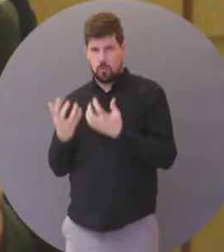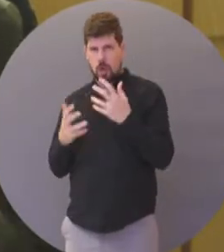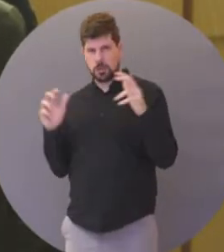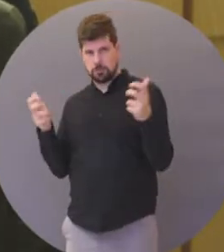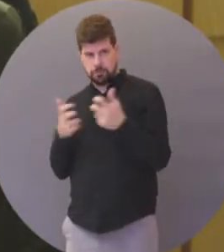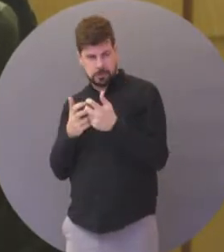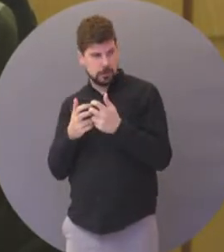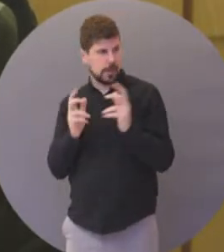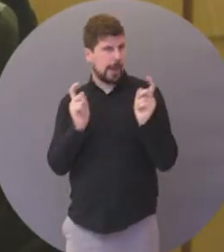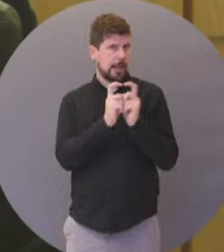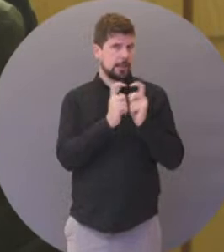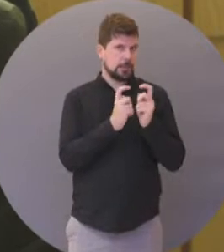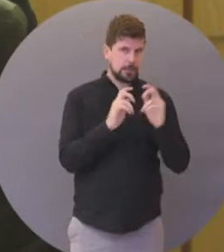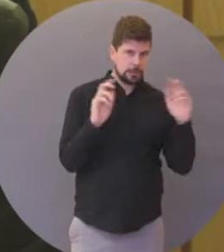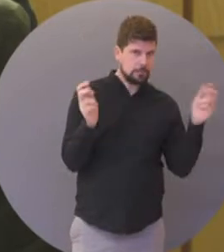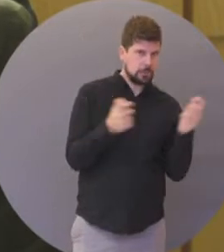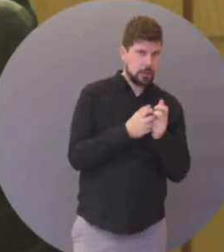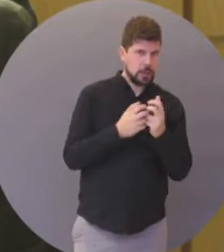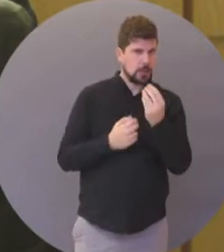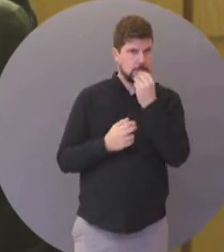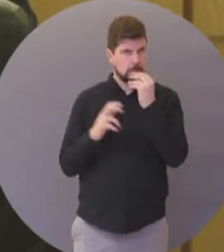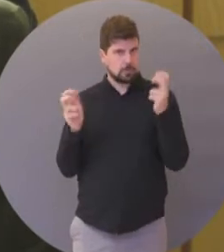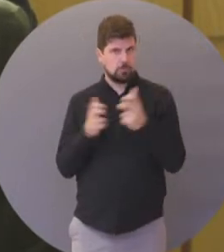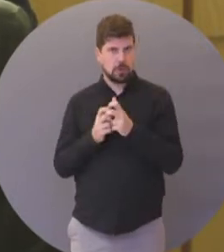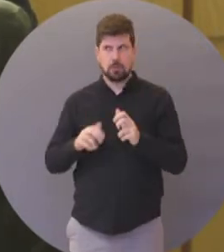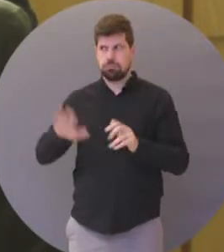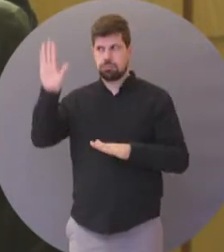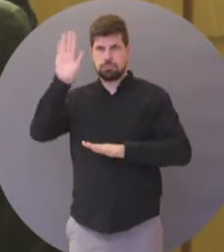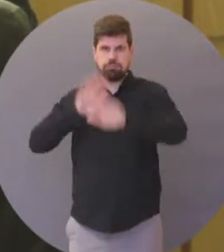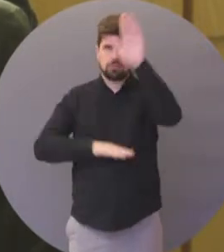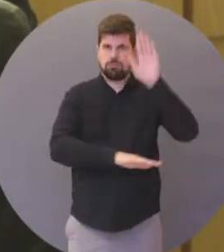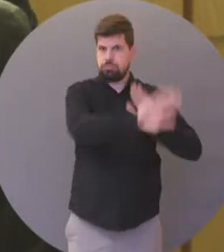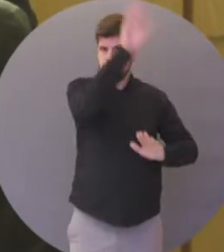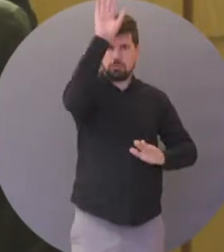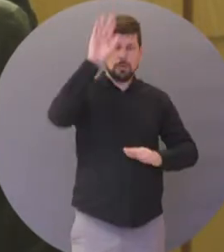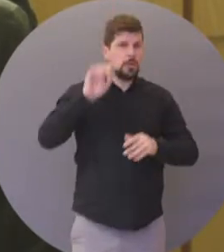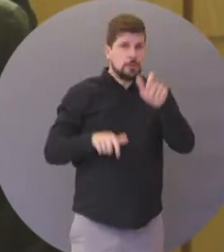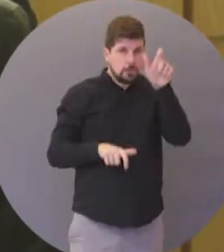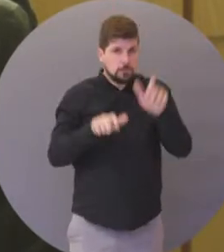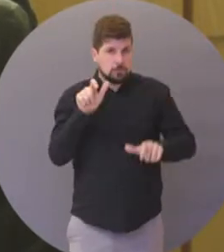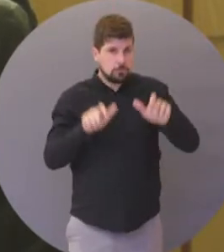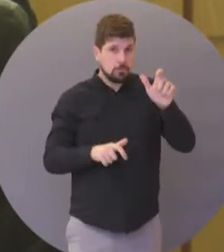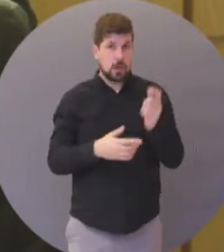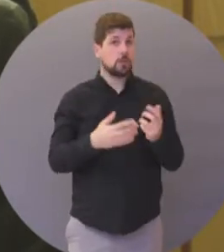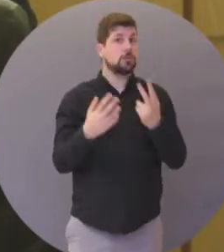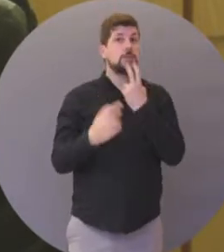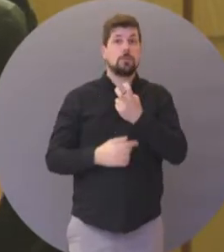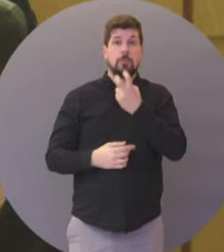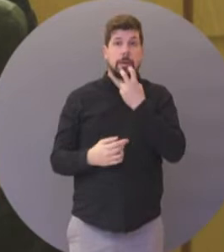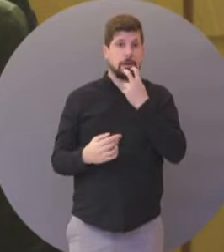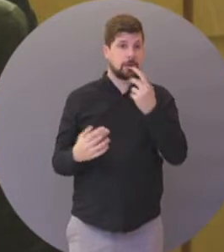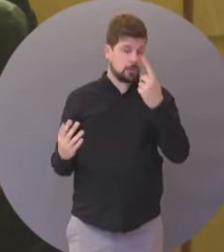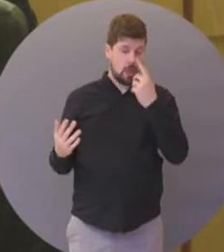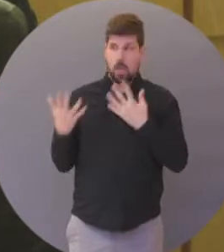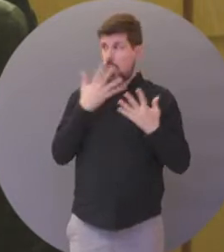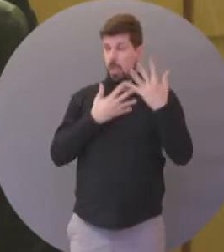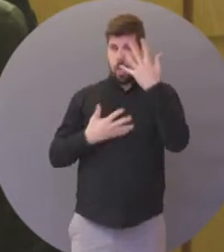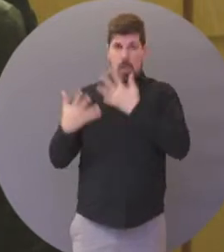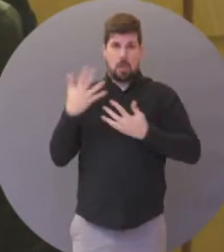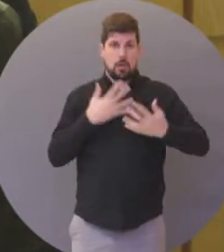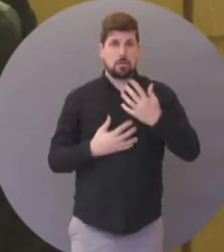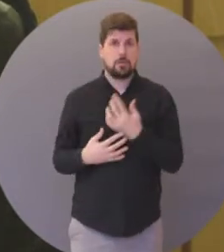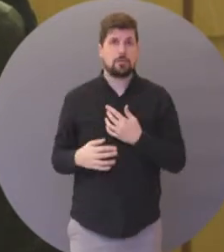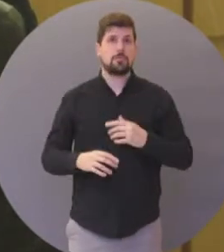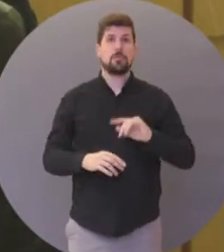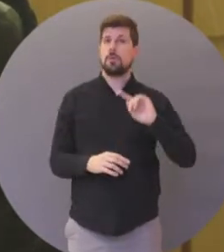l'alimentation ça a été rappelé notamment explose pour les habitants comme partout certains se demandent